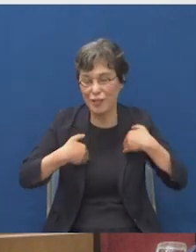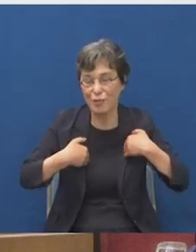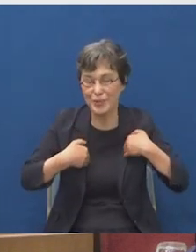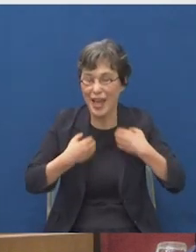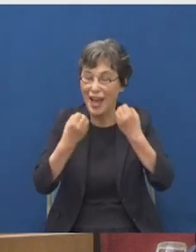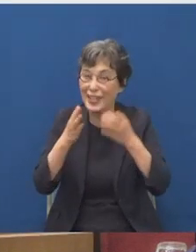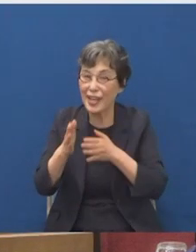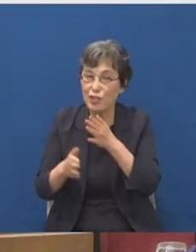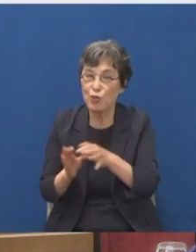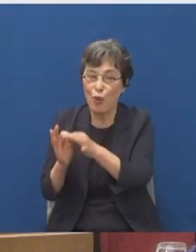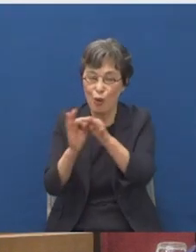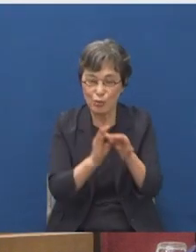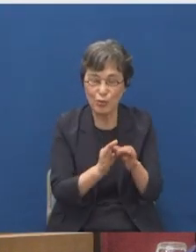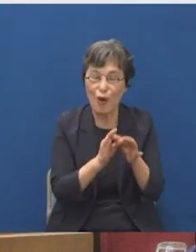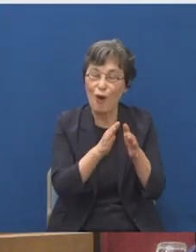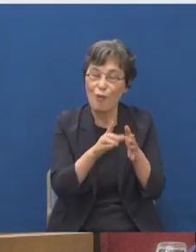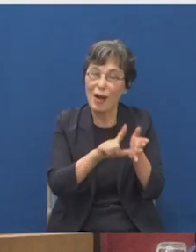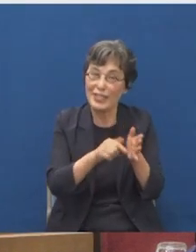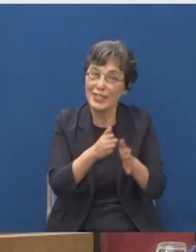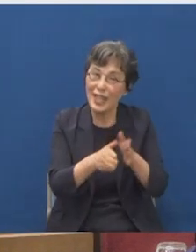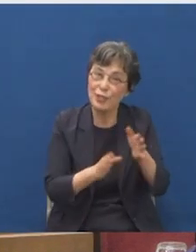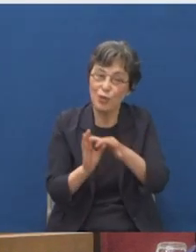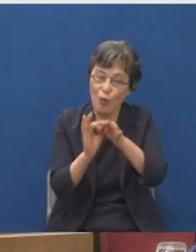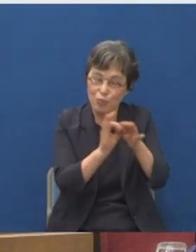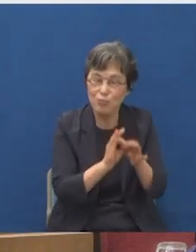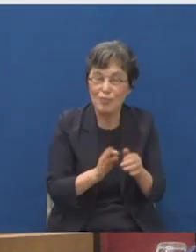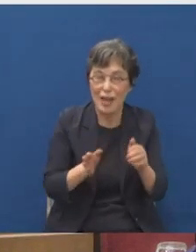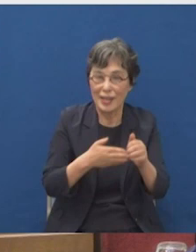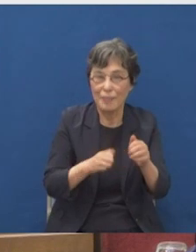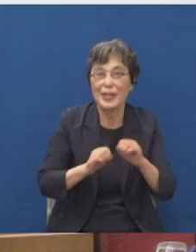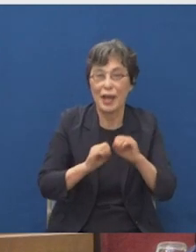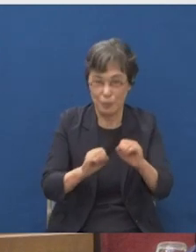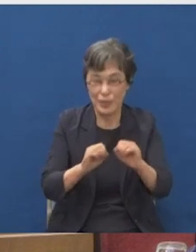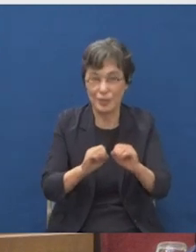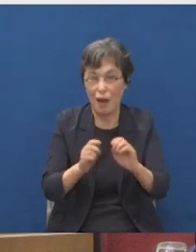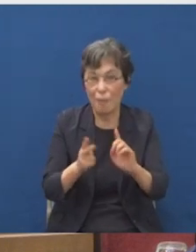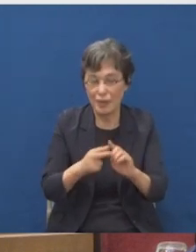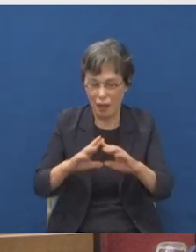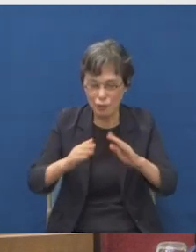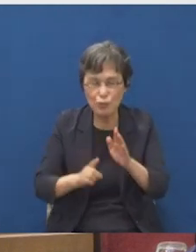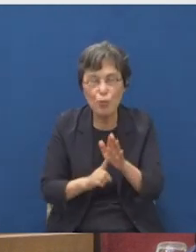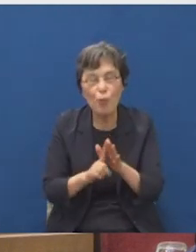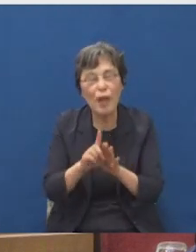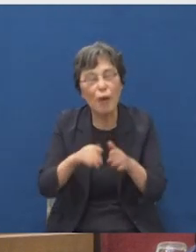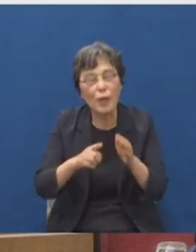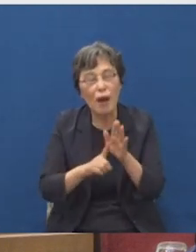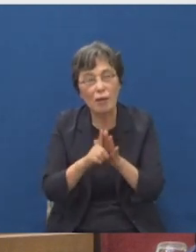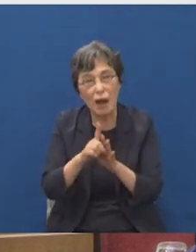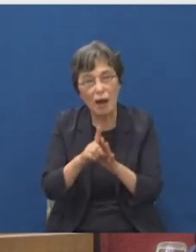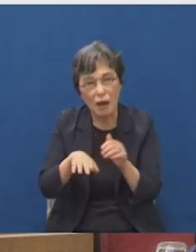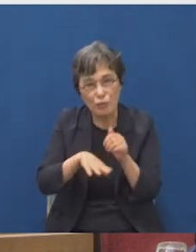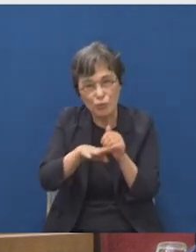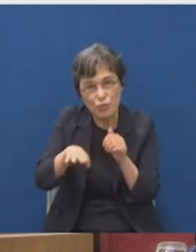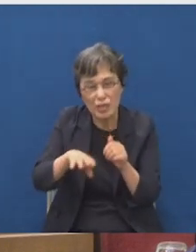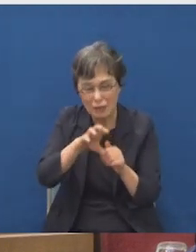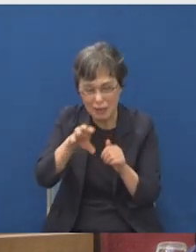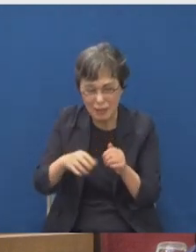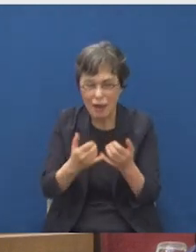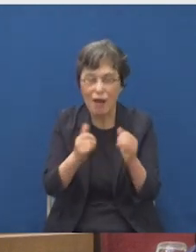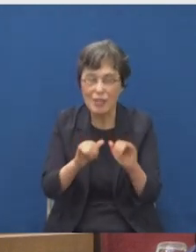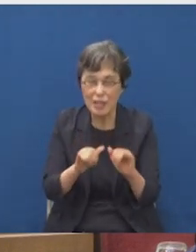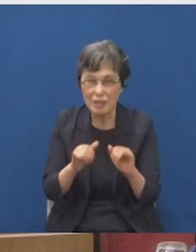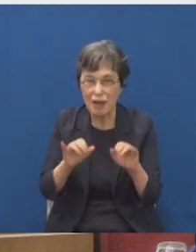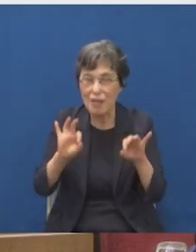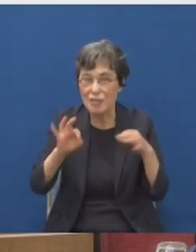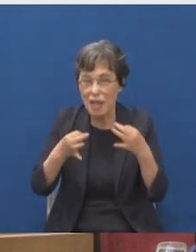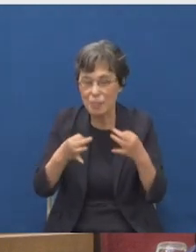ーツを通じて地域スポーツの活動等を活性化してまいります。また、地球温暖化対策、循環型社会構築、生物多様